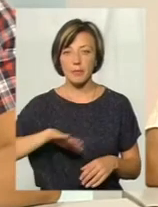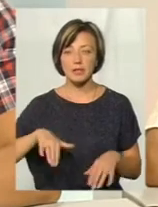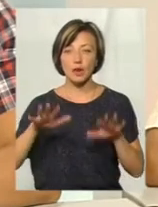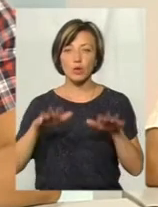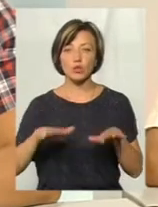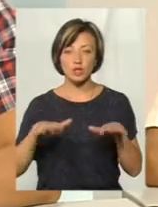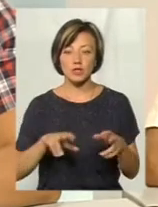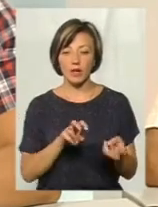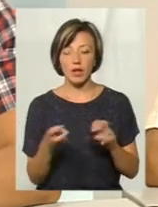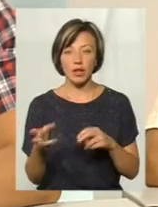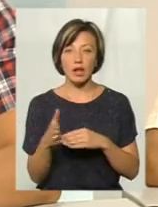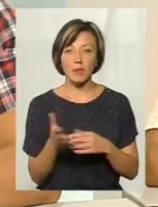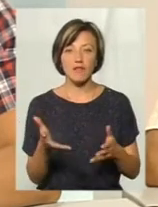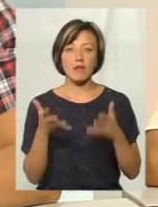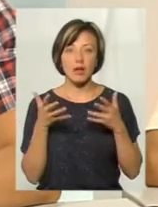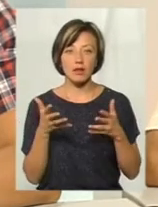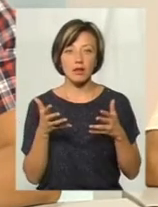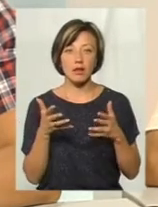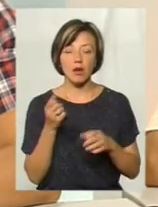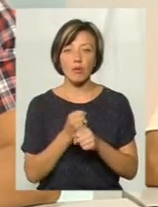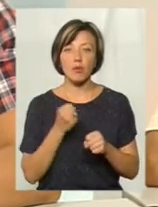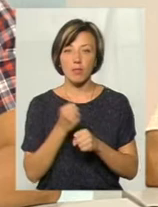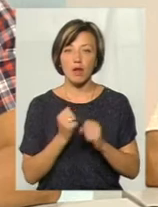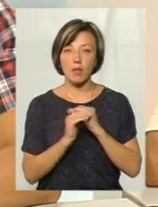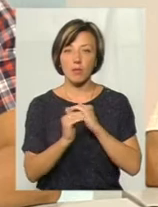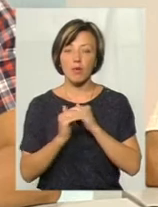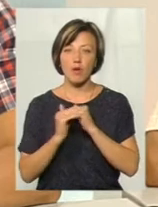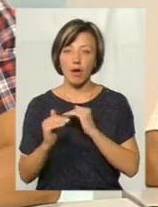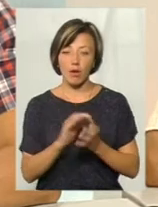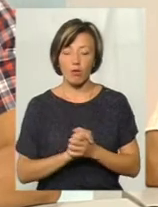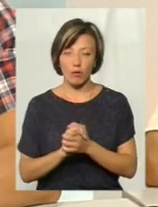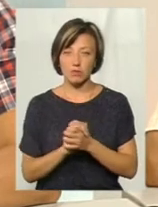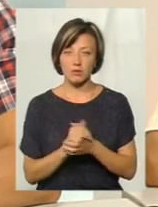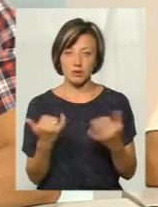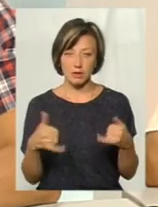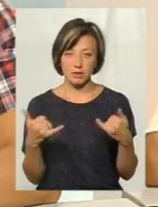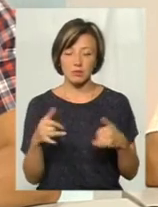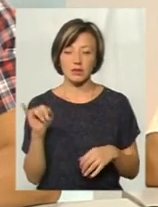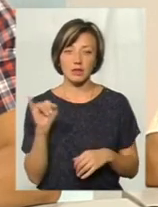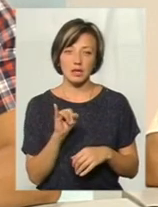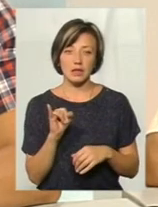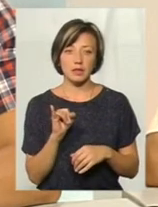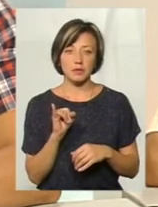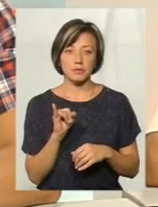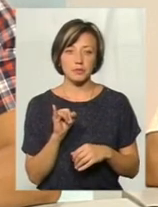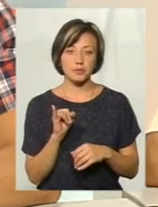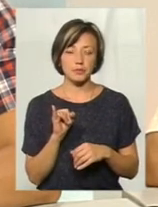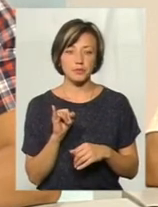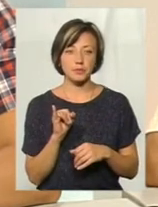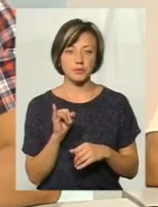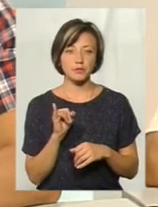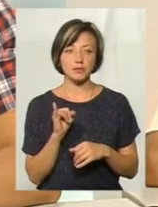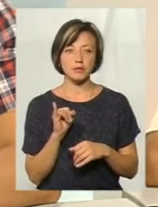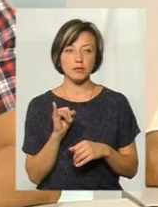дощів гинула риба, а виявляється, обробляли поля. Ну, тоді були колгоспи, от, і піде,